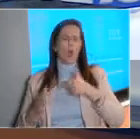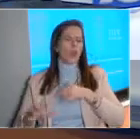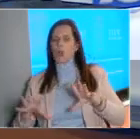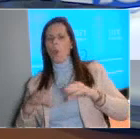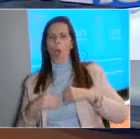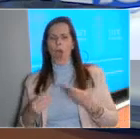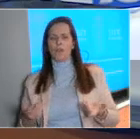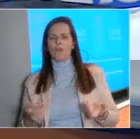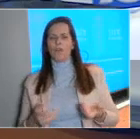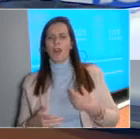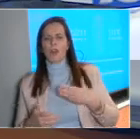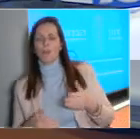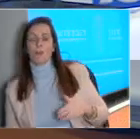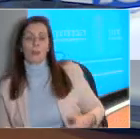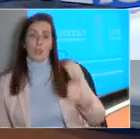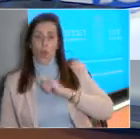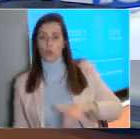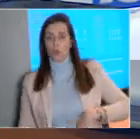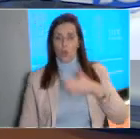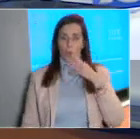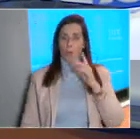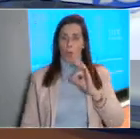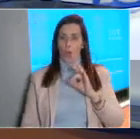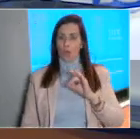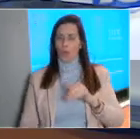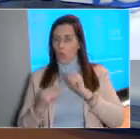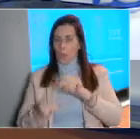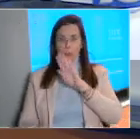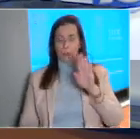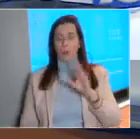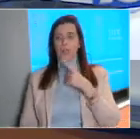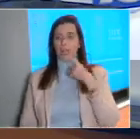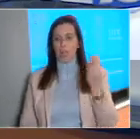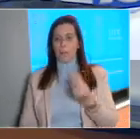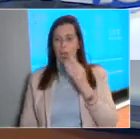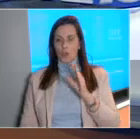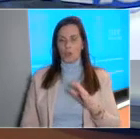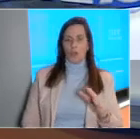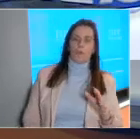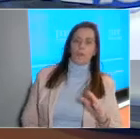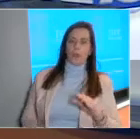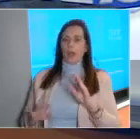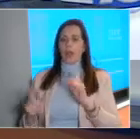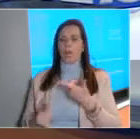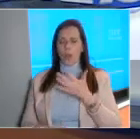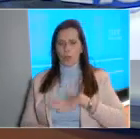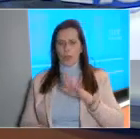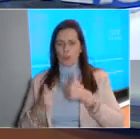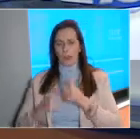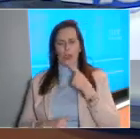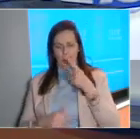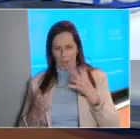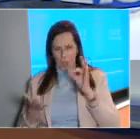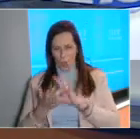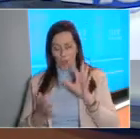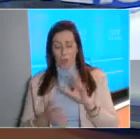מוכן קטן בטוויטר שלו? להפך, ניר ברקת, חד משמעית מגויס לטובת נתניהו. בוא אני אגיד לך משהו, את הפואנטה. למה? רגע, בוא אני אגיד לך מה הפואנטה. אבל הוא רוצה גם להתמודד. בוא אני אגיד לך